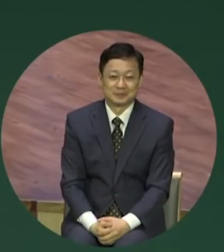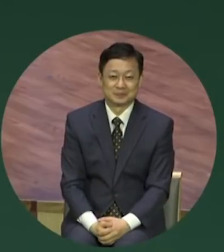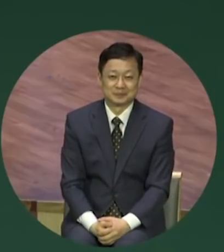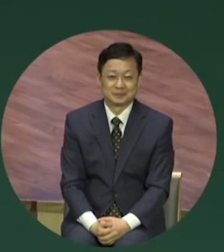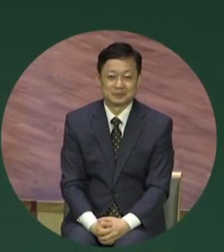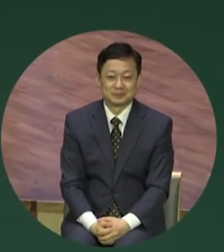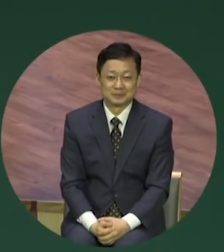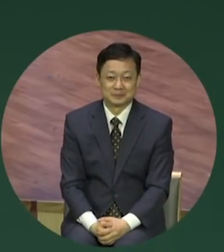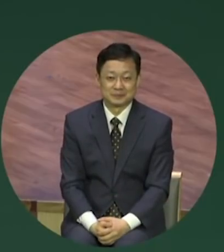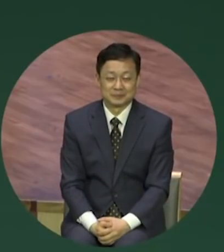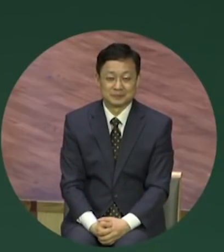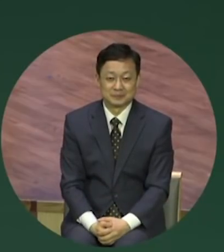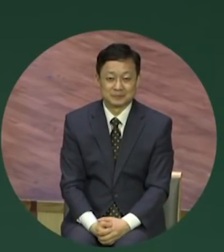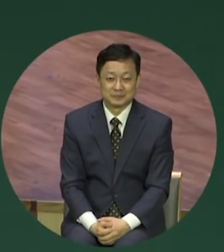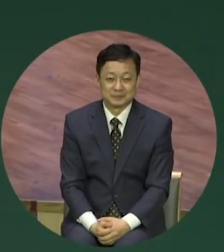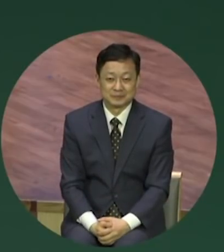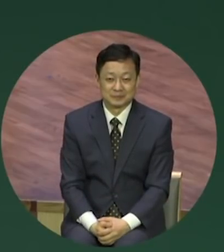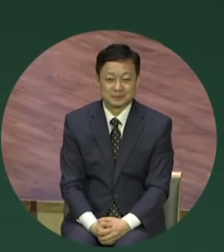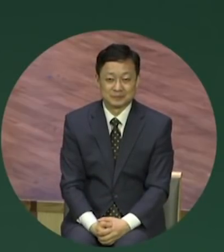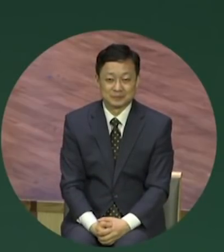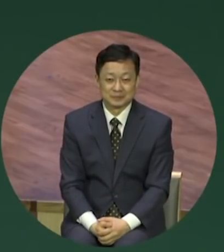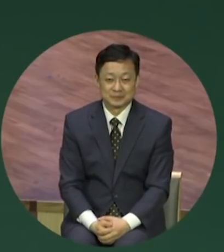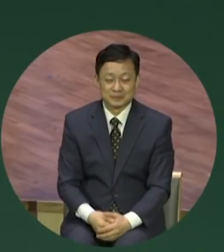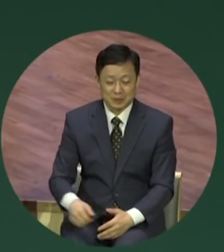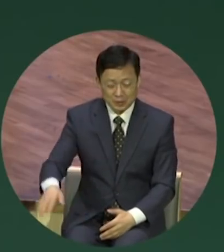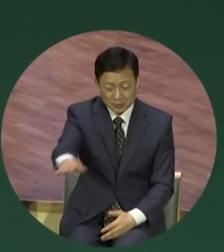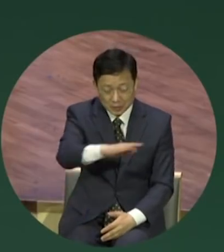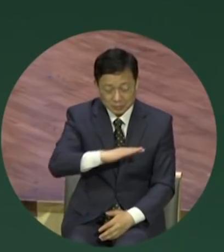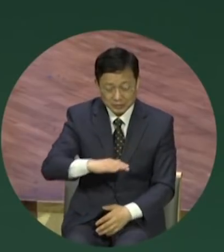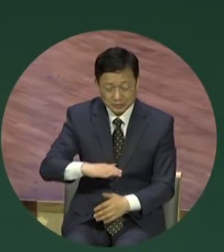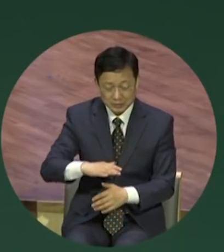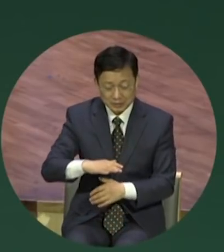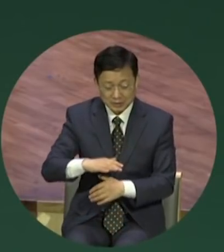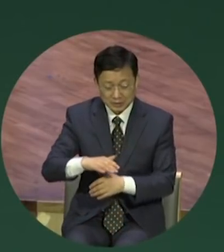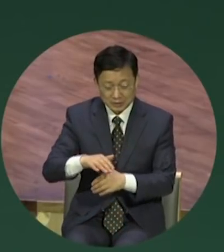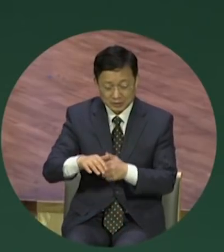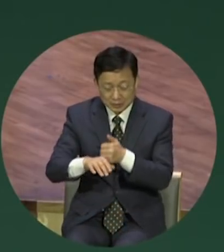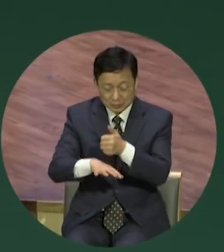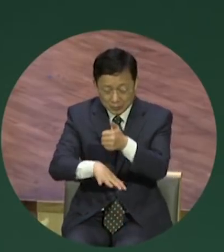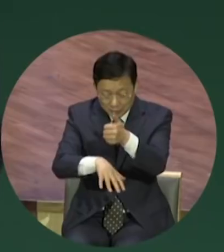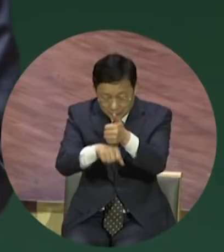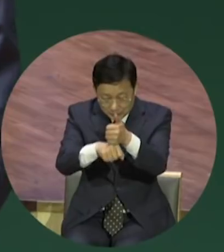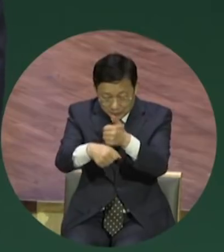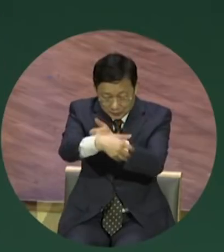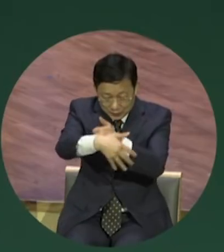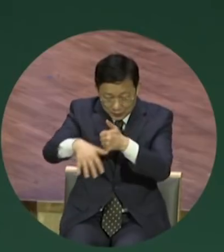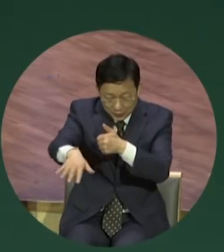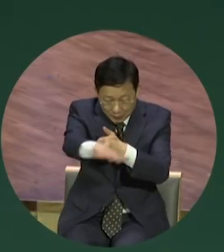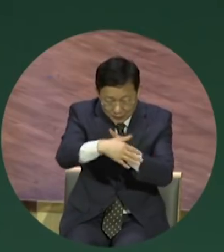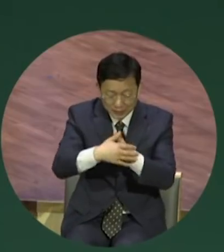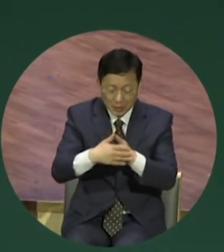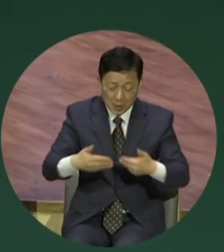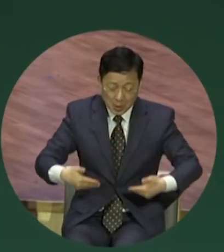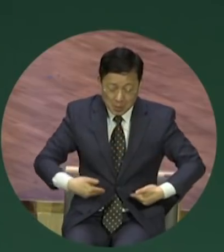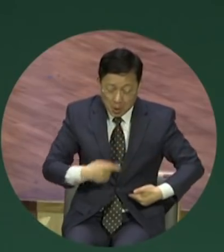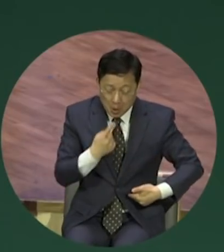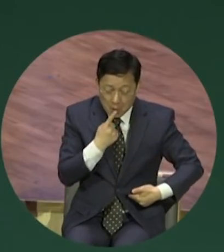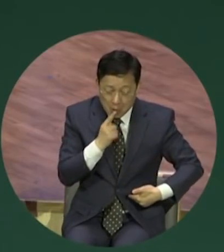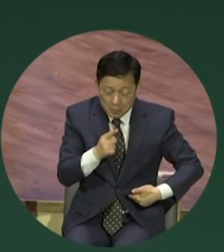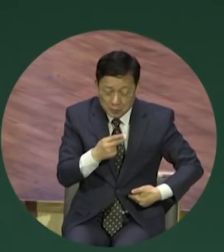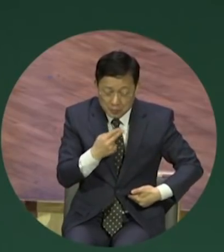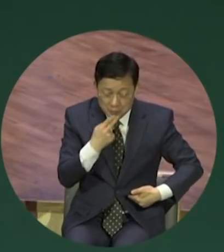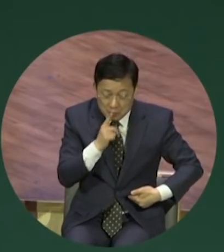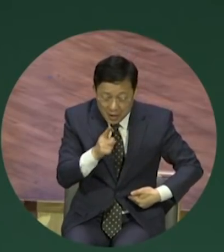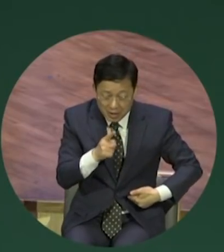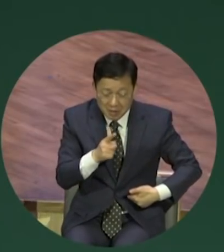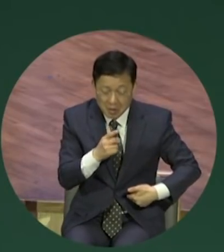우리 멤버들 제자들 부탁합니다. 쓸데없는 말 하지 마고 듣지 마세요. I ardently request of all of our disciples, don't speak useless words and don't. 그거 한다면